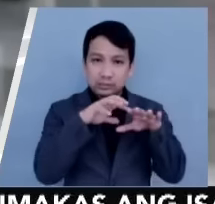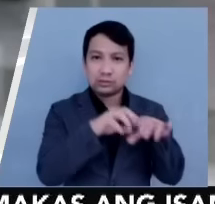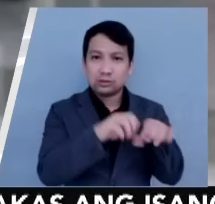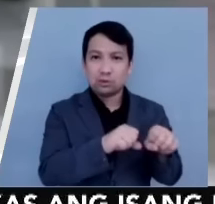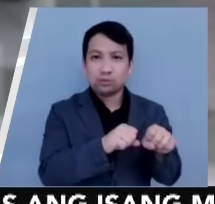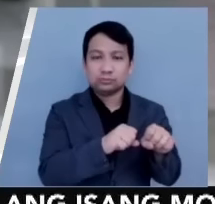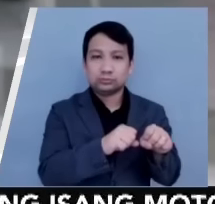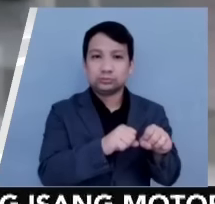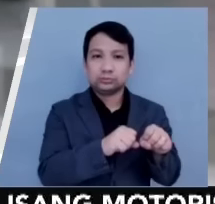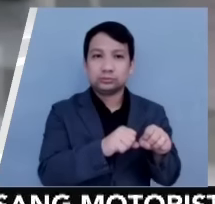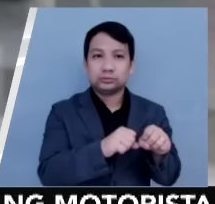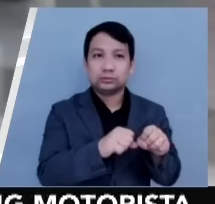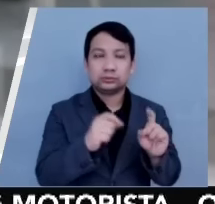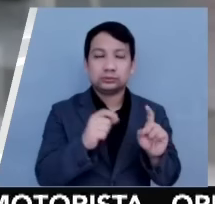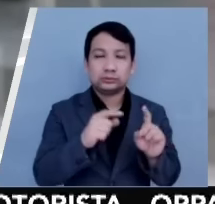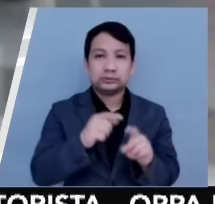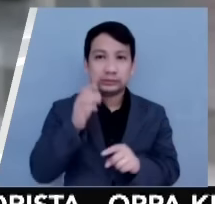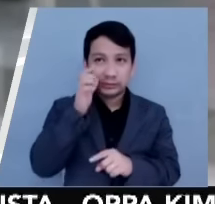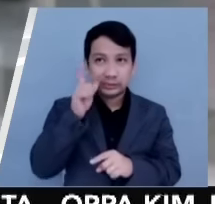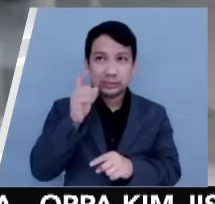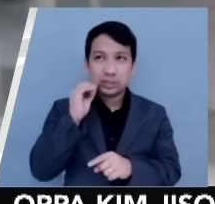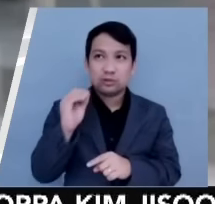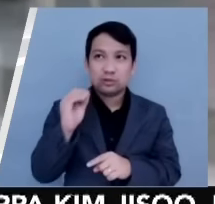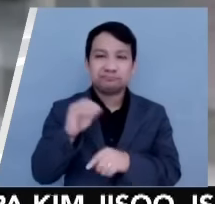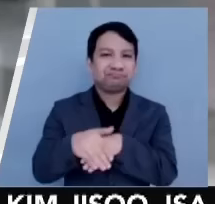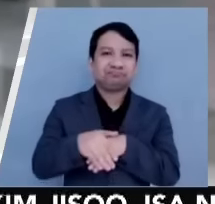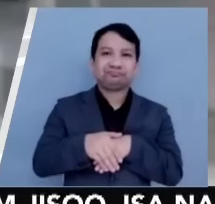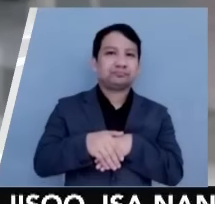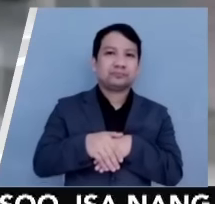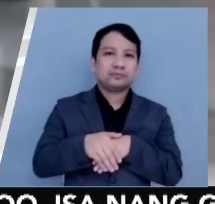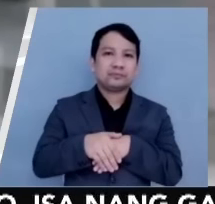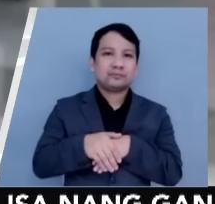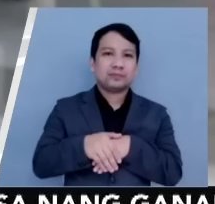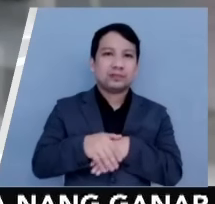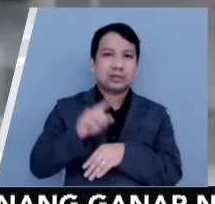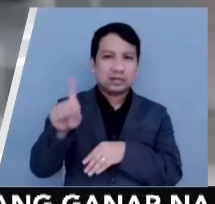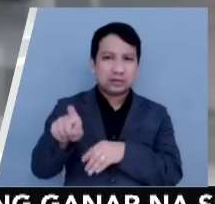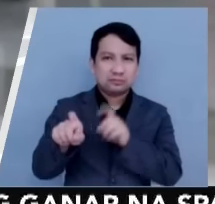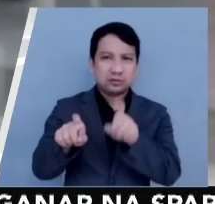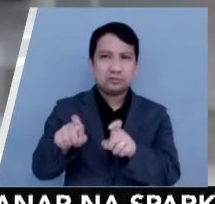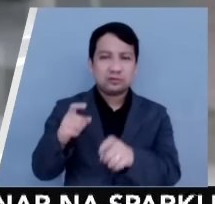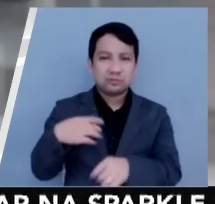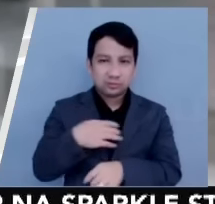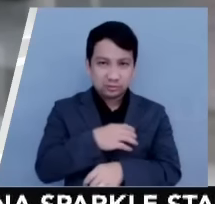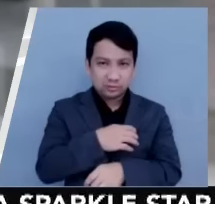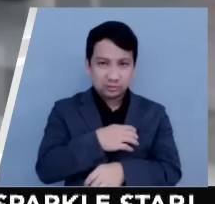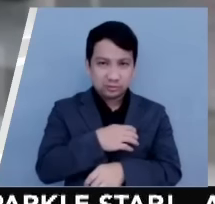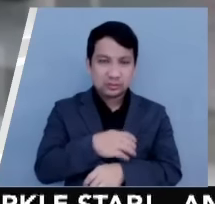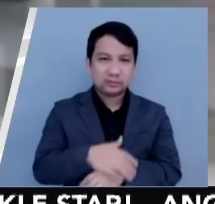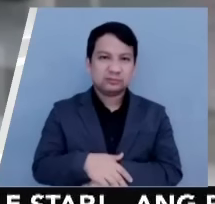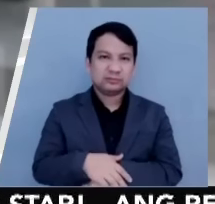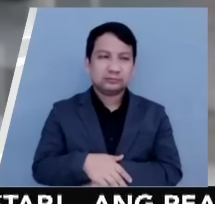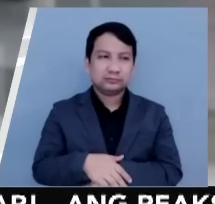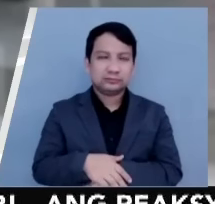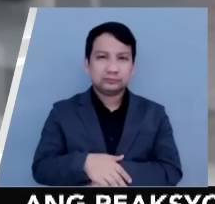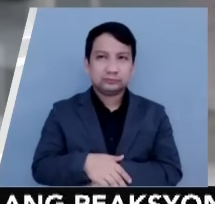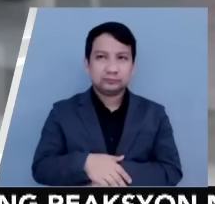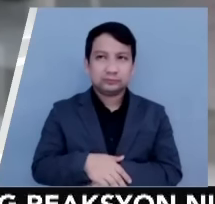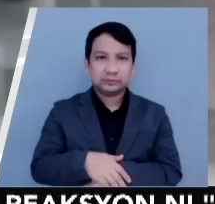si Cassandra Leong dahil sa pagtanggingan itong sumagot sa mga tanong ng mga kongresista. Tila nairita, Vicky, yung mga